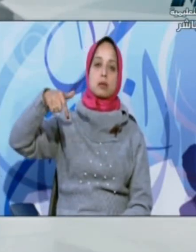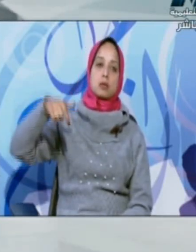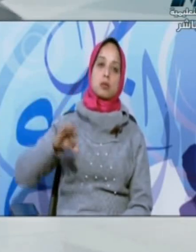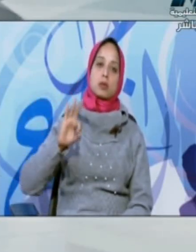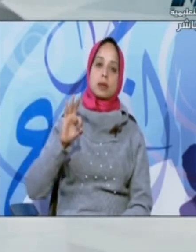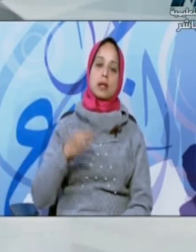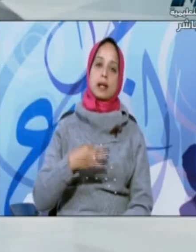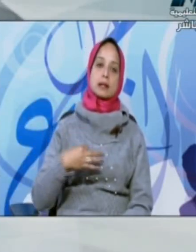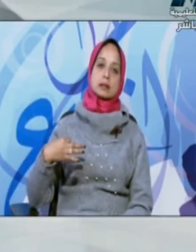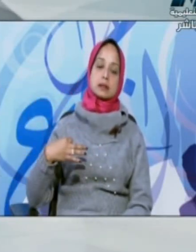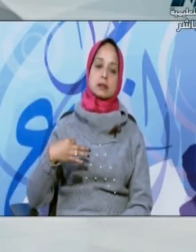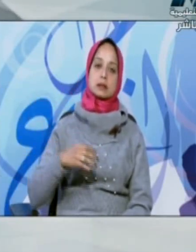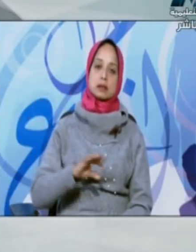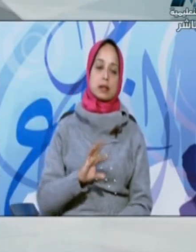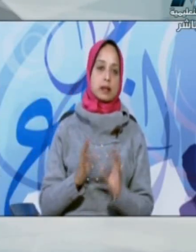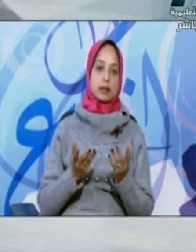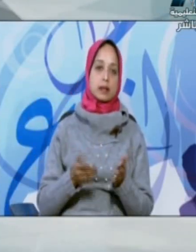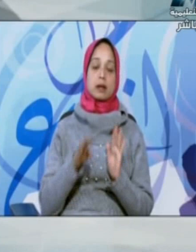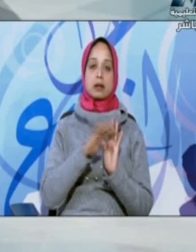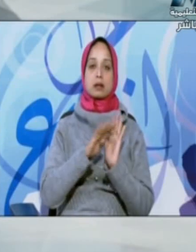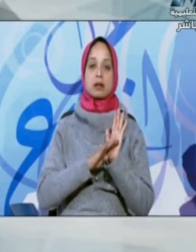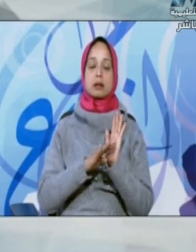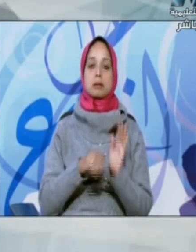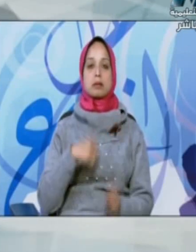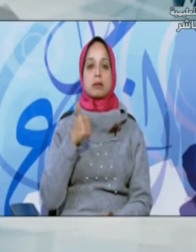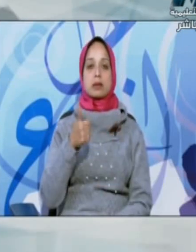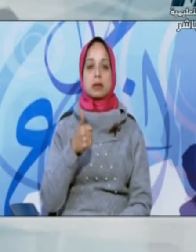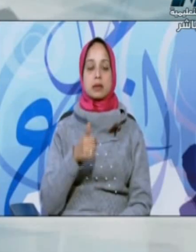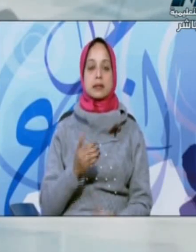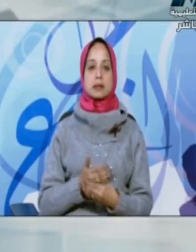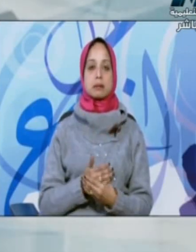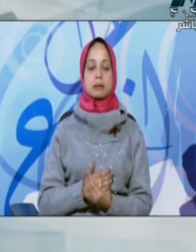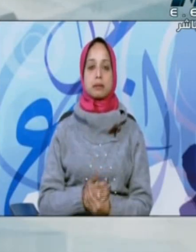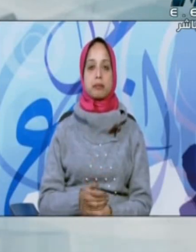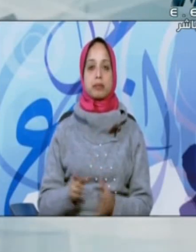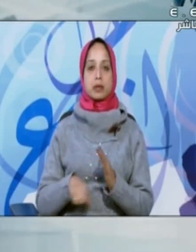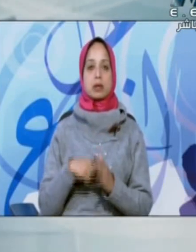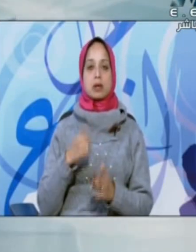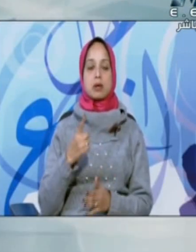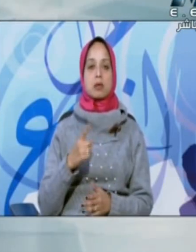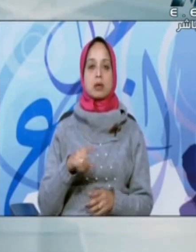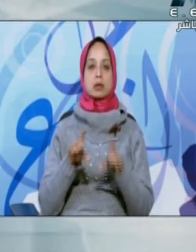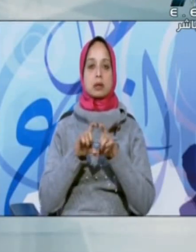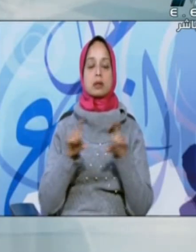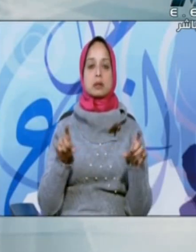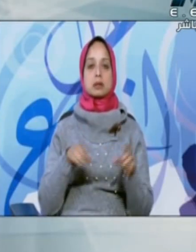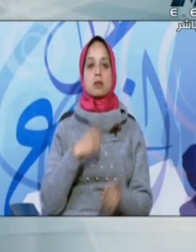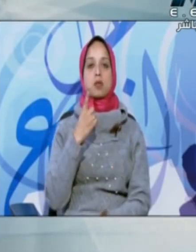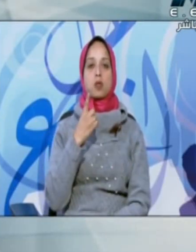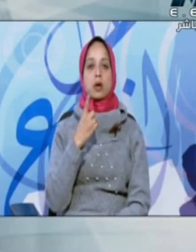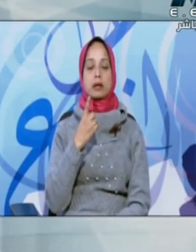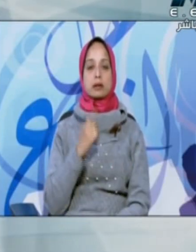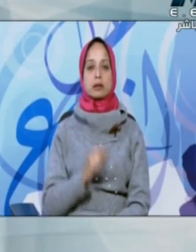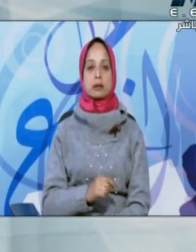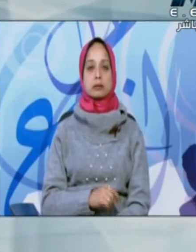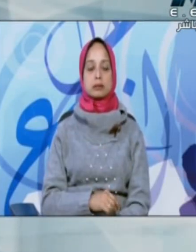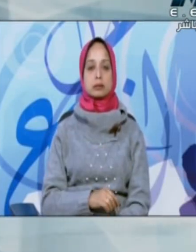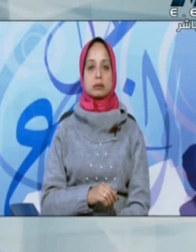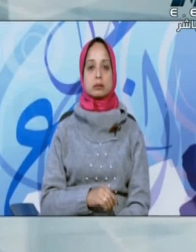1936. ايه مزايا معاهدة 36 او ايه نصوص معاهدة 36؟ لما اجي اقول اول نص عندي بنقول واحد،